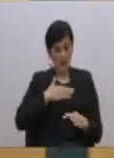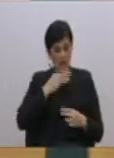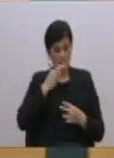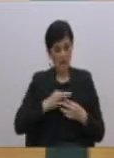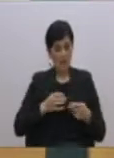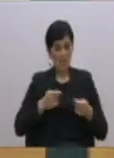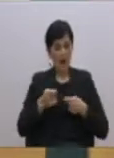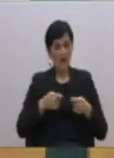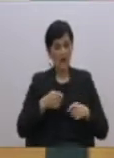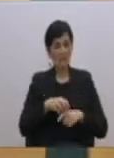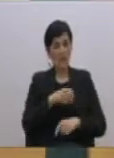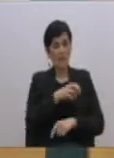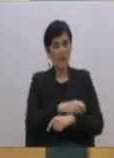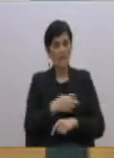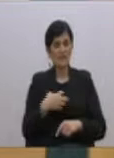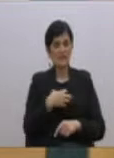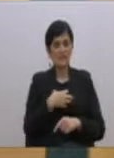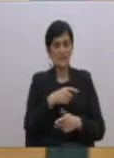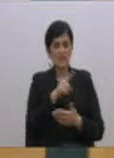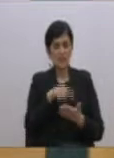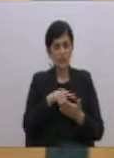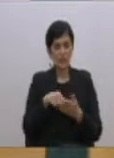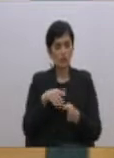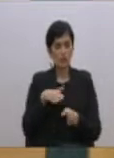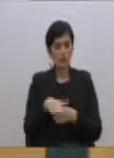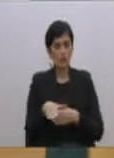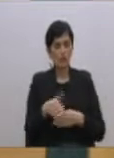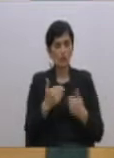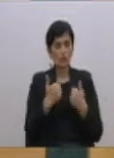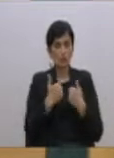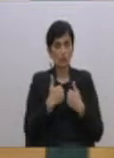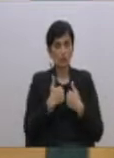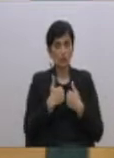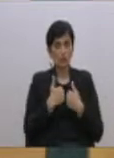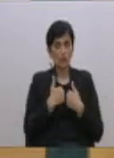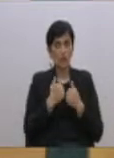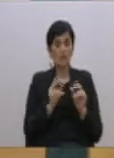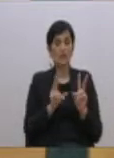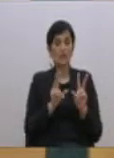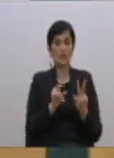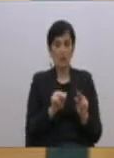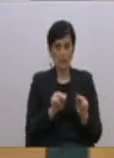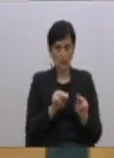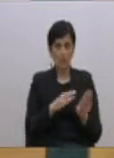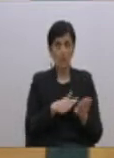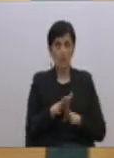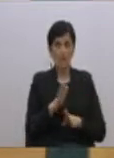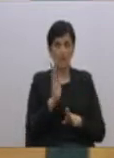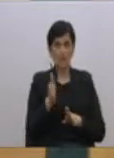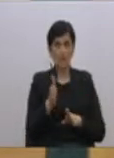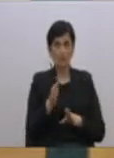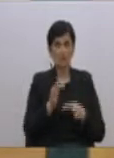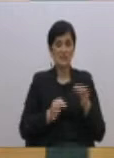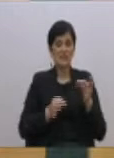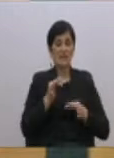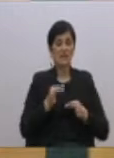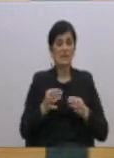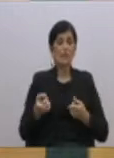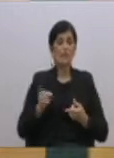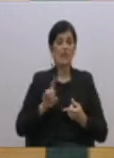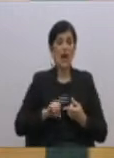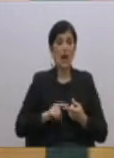მართველი პარტიის, რომ ყველა ძირითადი საკითხი შესრულდეს და ჩვენ ამ დაპირებას შევასრულებთ და სასამართლოსთან